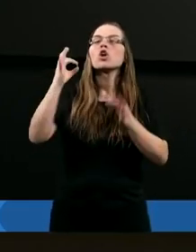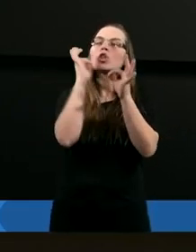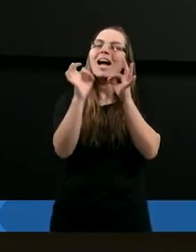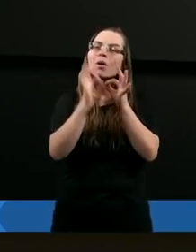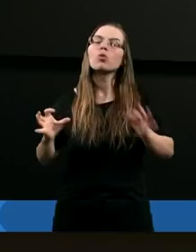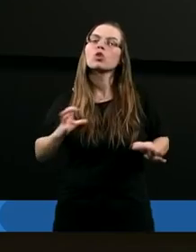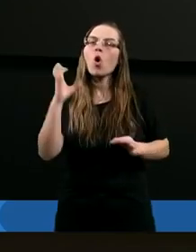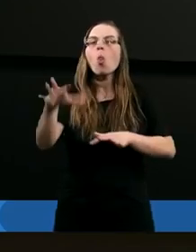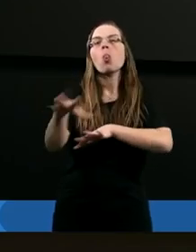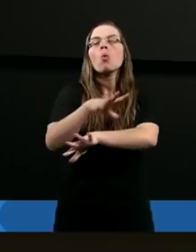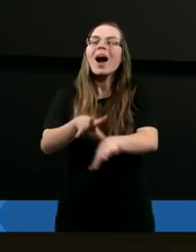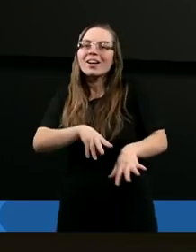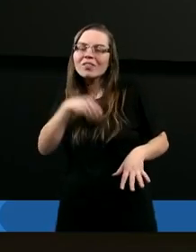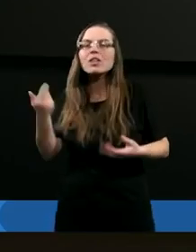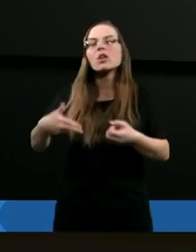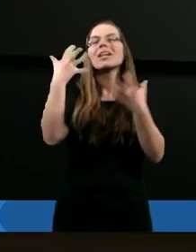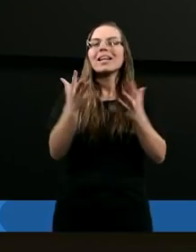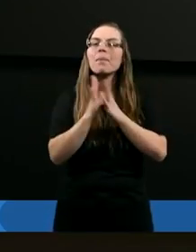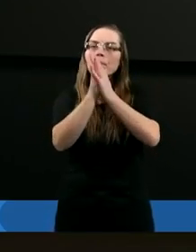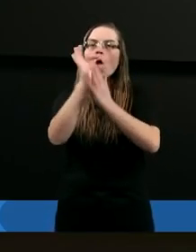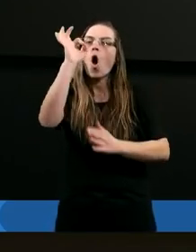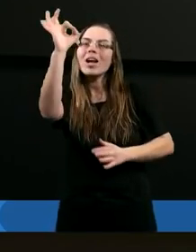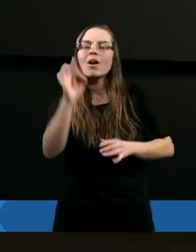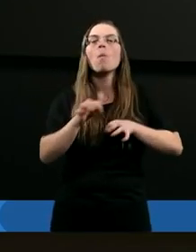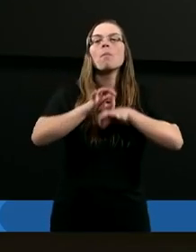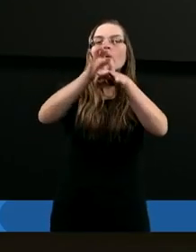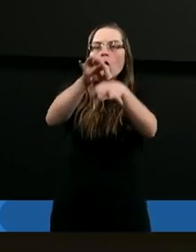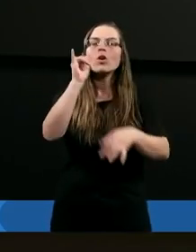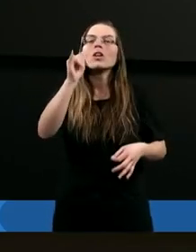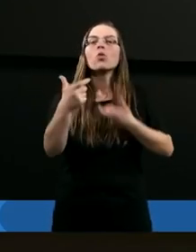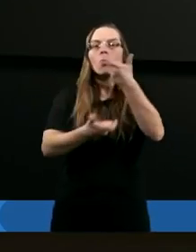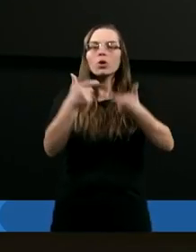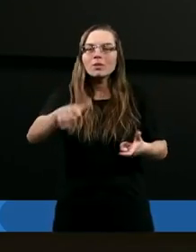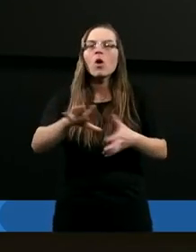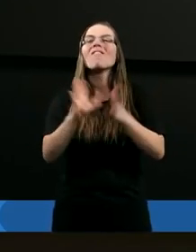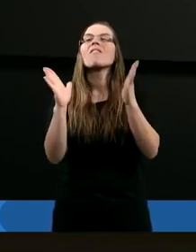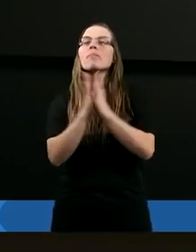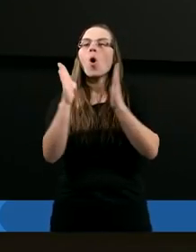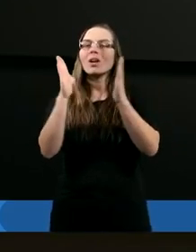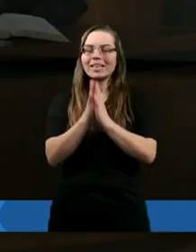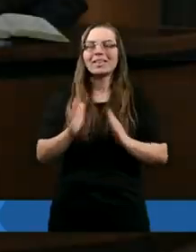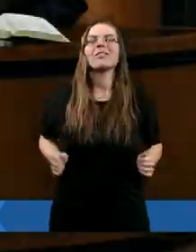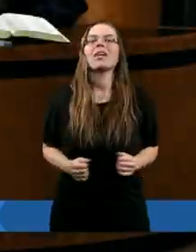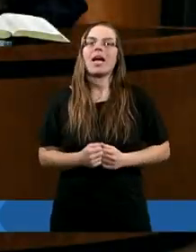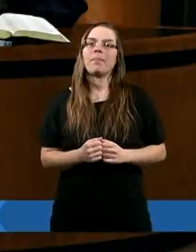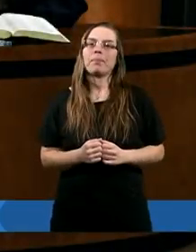gościa. Ducha Świętego chcemy prosić o jego prowadzenie i uczynimy to w modlitwie.